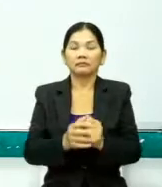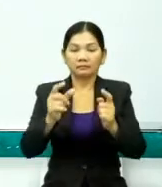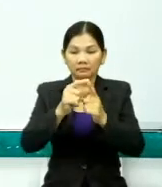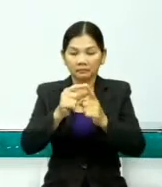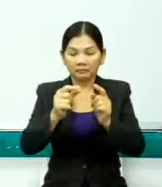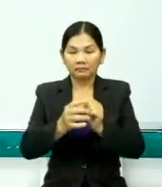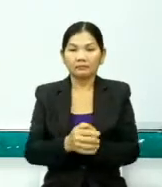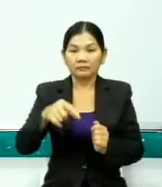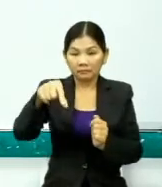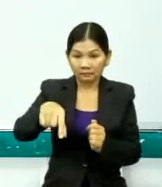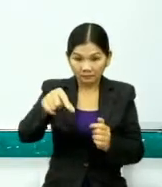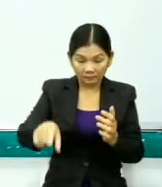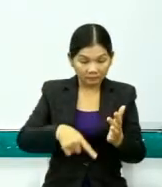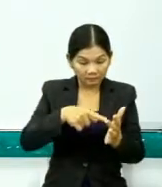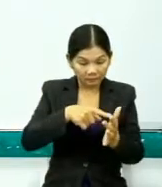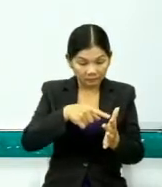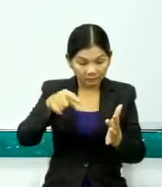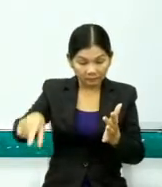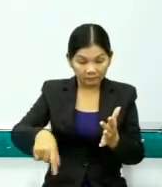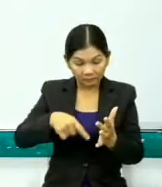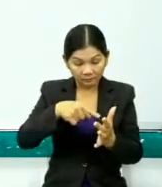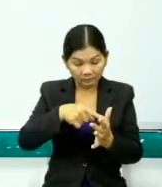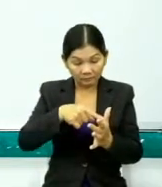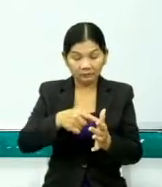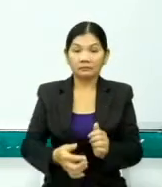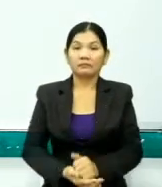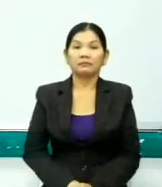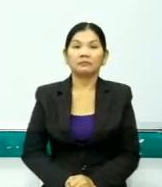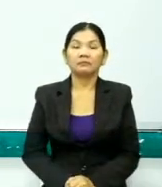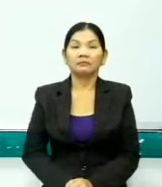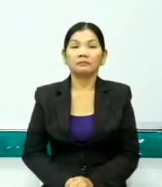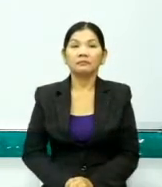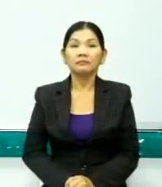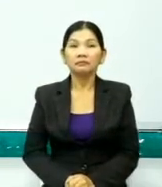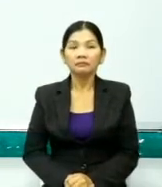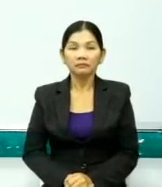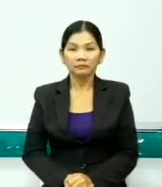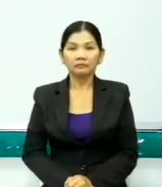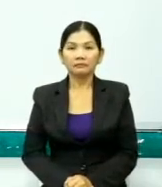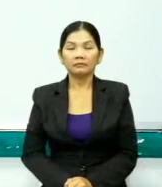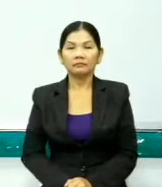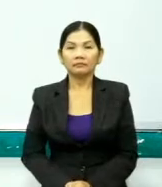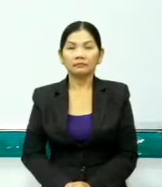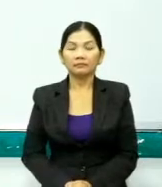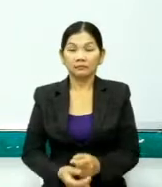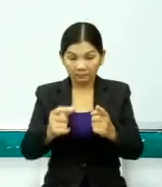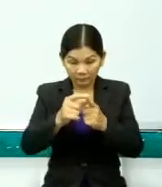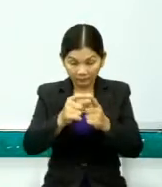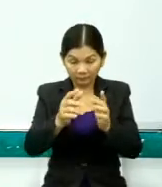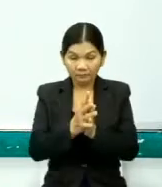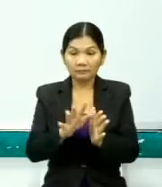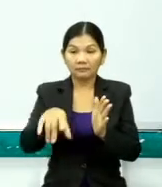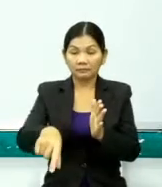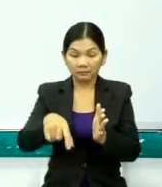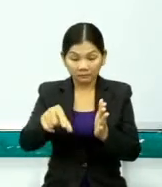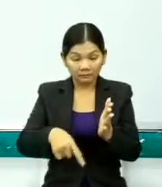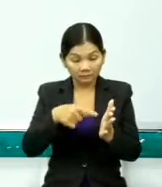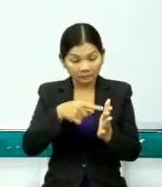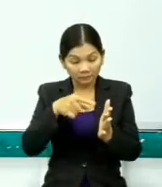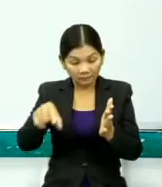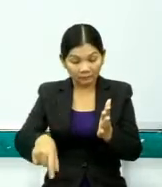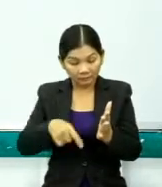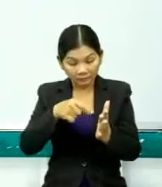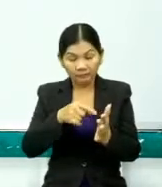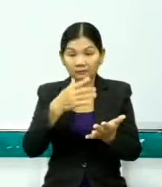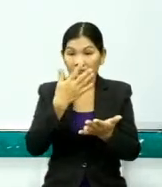thá kệ kệ chà nhóm kệ kệ được bao dương mánh kệ kệ được bao dương mánh chi